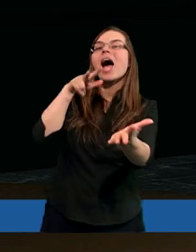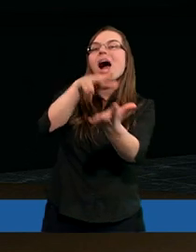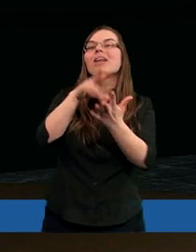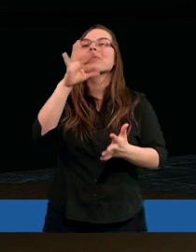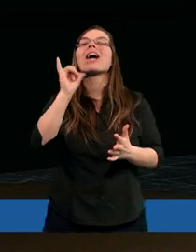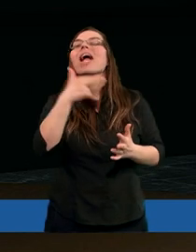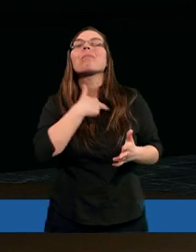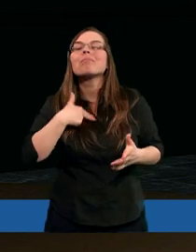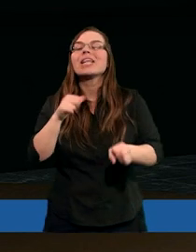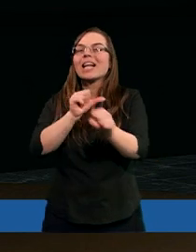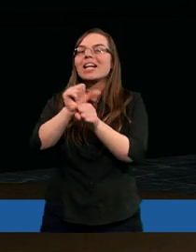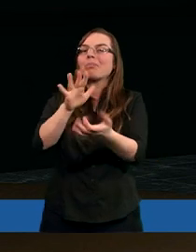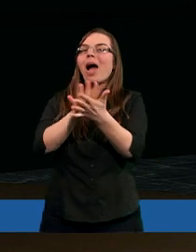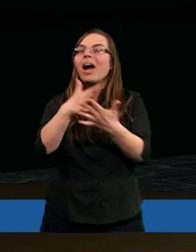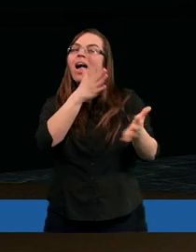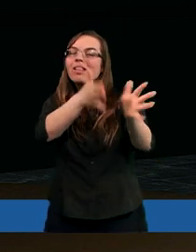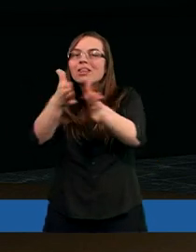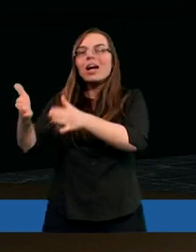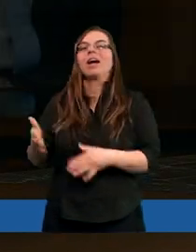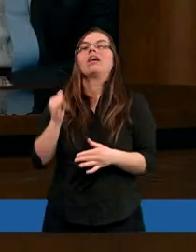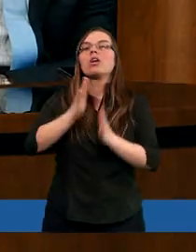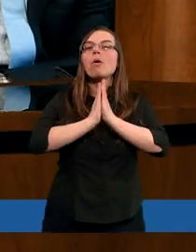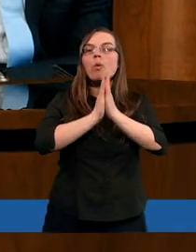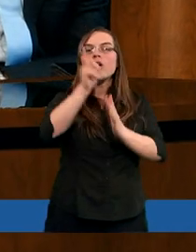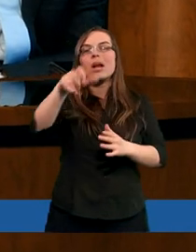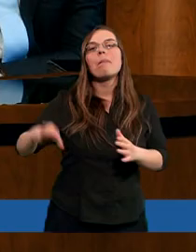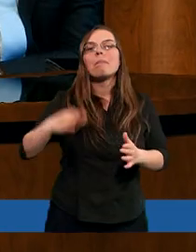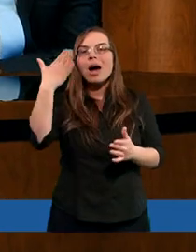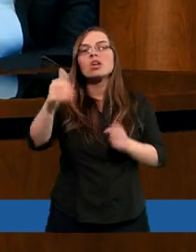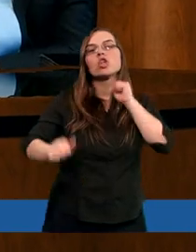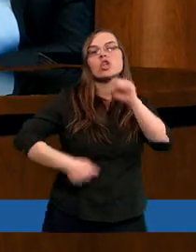takim, jakim jesteśmy. Prosimy więc, Panie,